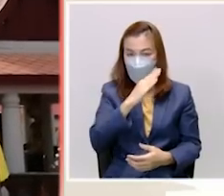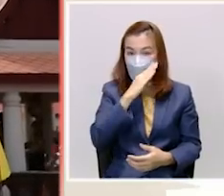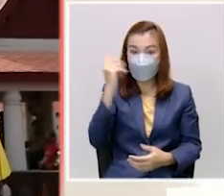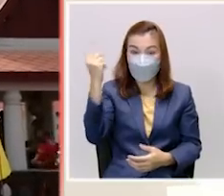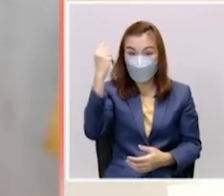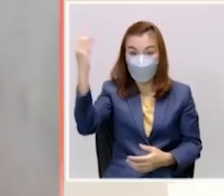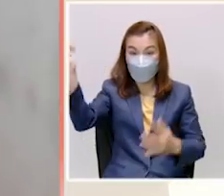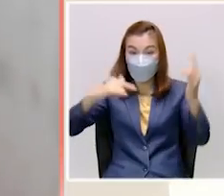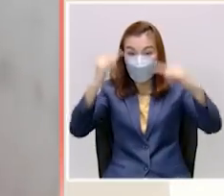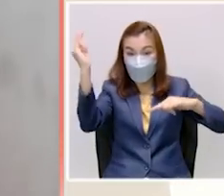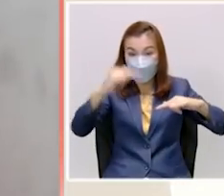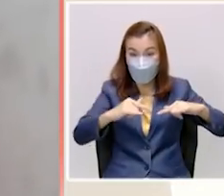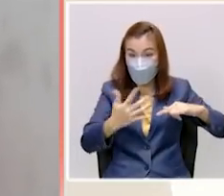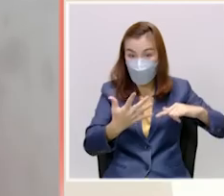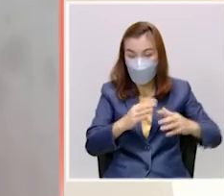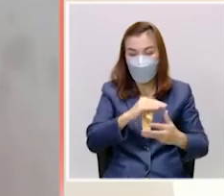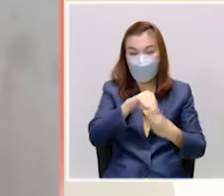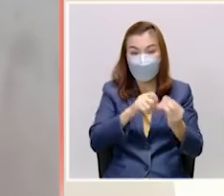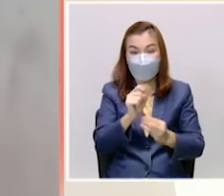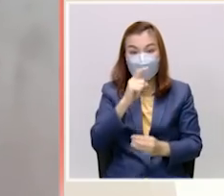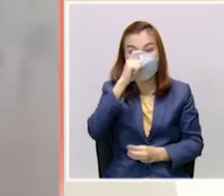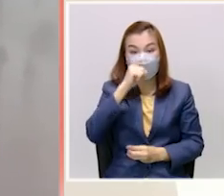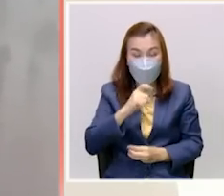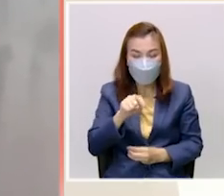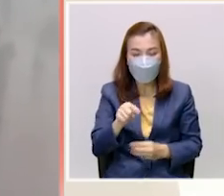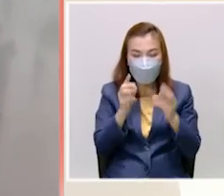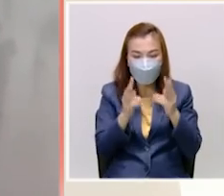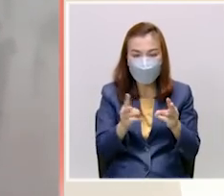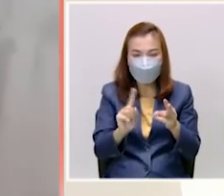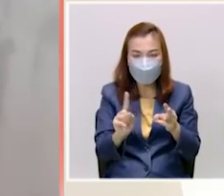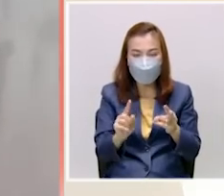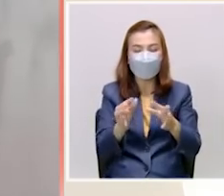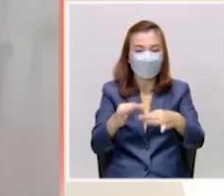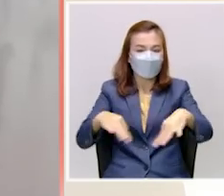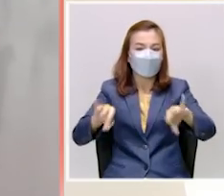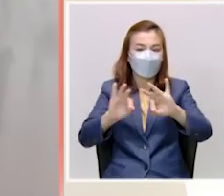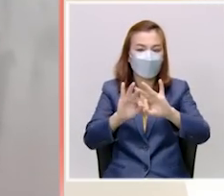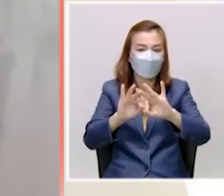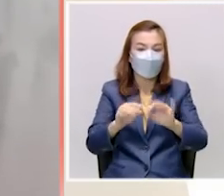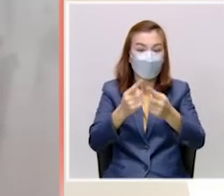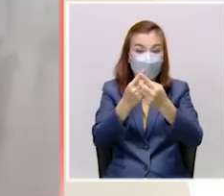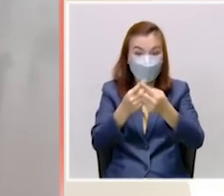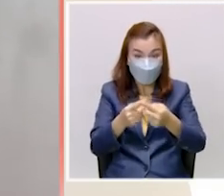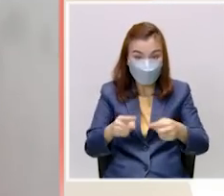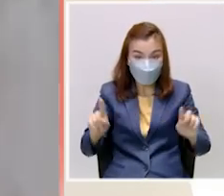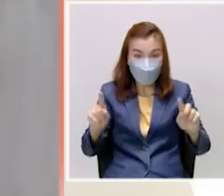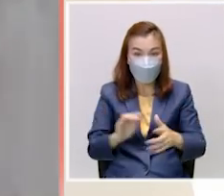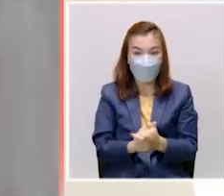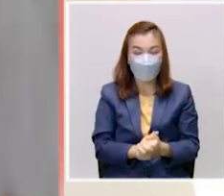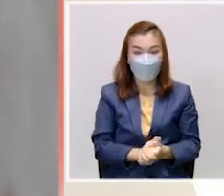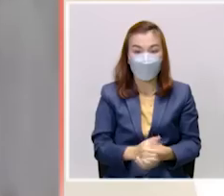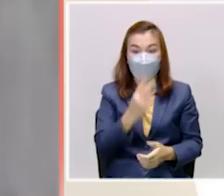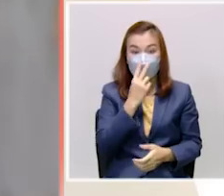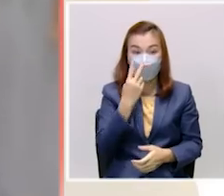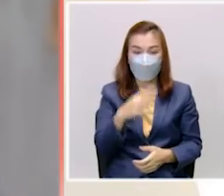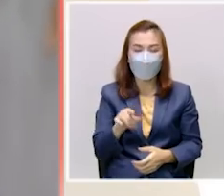แล้วเนี่ยเราก็ไม่รู้เศรษฐกิจของเราจะขับเคลื่อนอย่างไรอันนี้คือตัวสำคัญแต่จริงๆแล้วเนี่ยไอ้ตัวย้อนกลับไปดูเนี่ยมัน